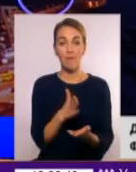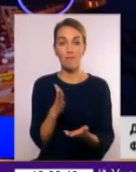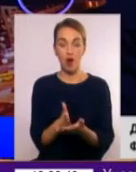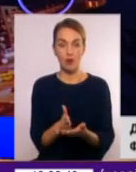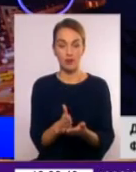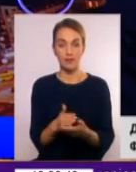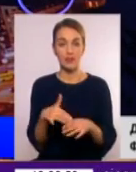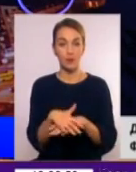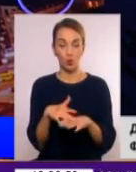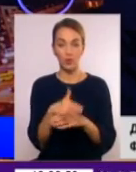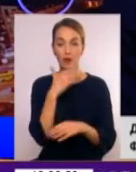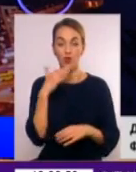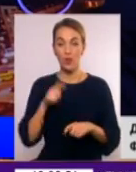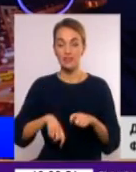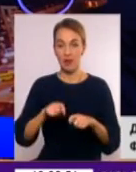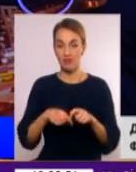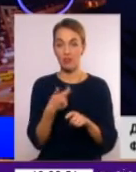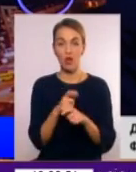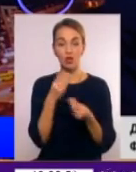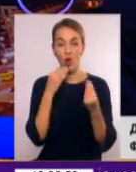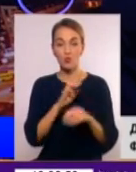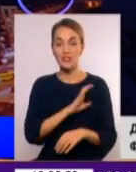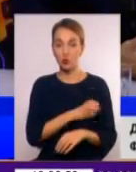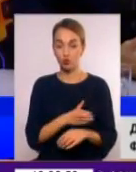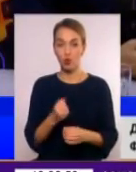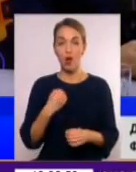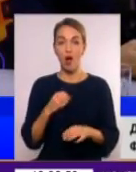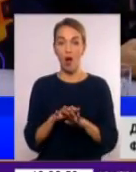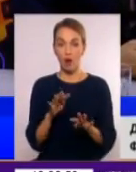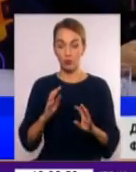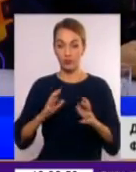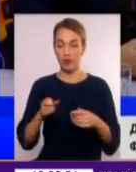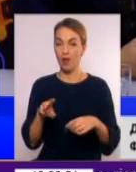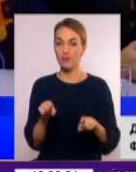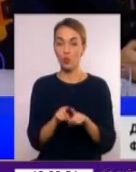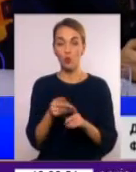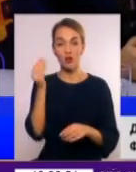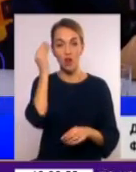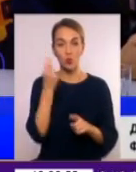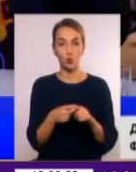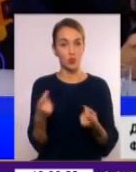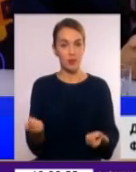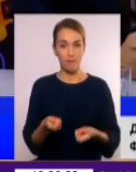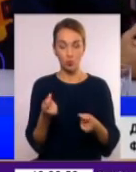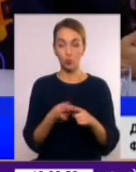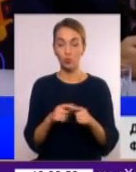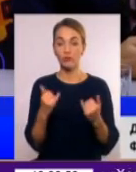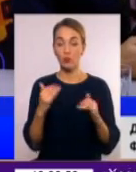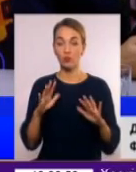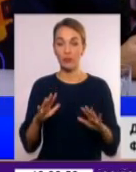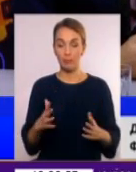за підрахунками багатьох експертів, найкращу і найсильнішу армію, скажімо, в світі. Да? Але він все одно вважає, що цього замало. Тому в даному